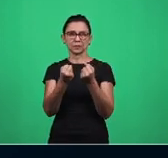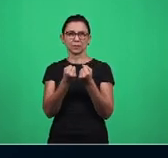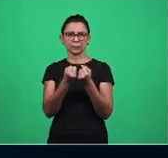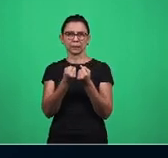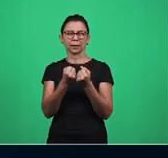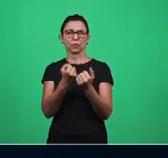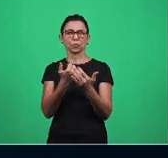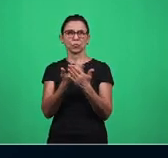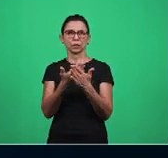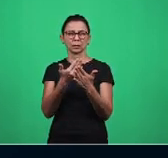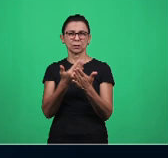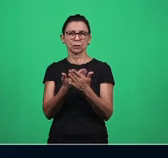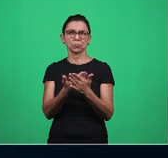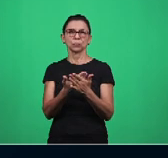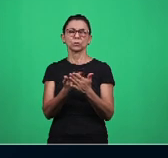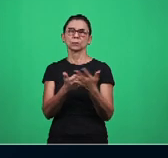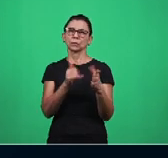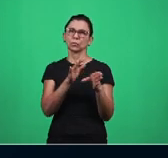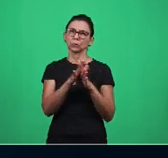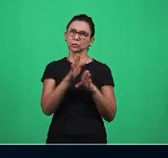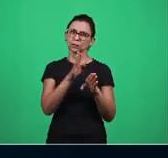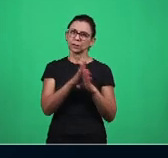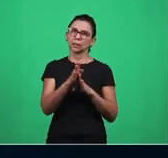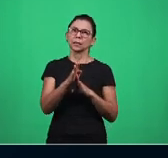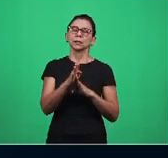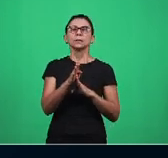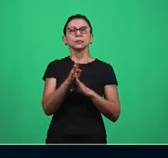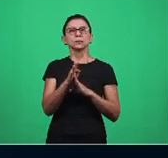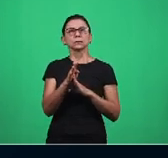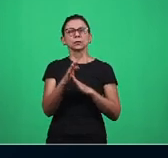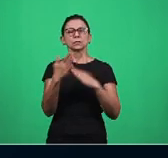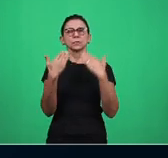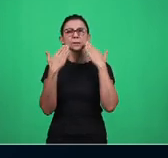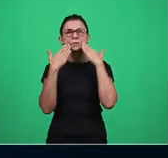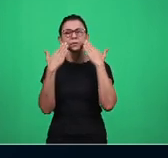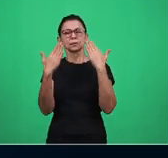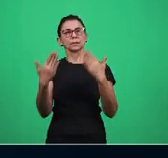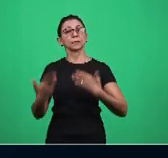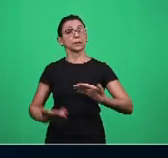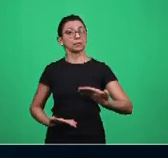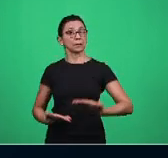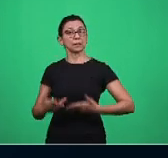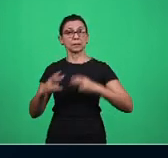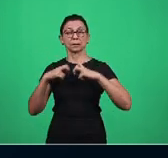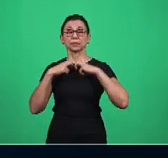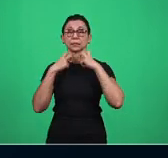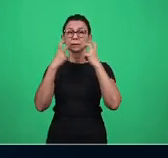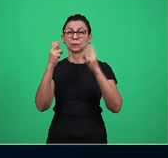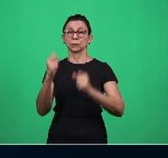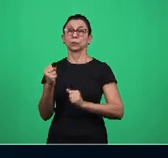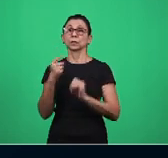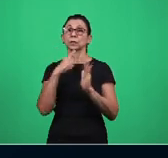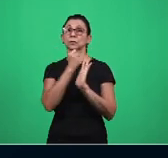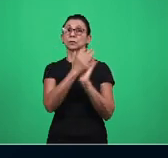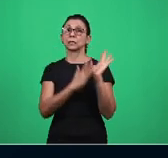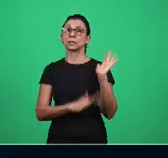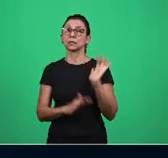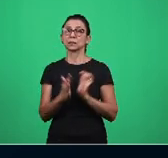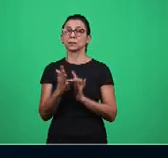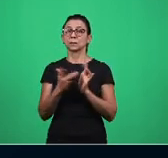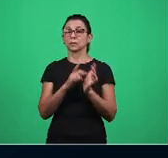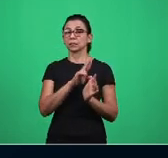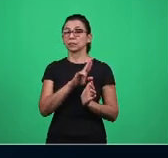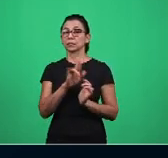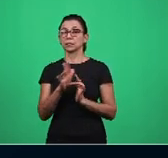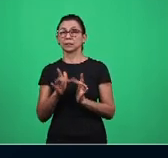prions ainsi dans le pouvoir du sang de Jésus, au nom du Seigneur Jésus. Amen. Je veux saluer les enfants, les intermédiaires